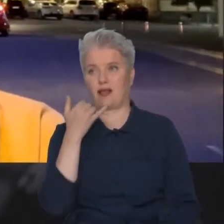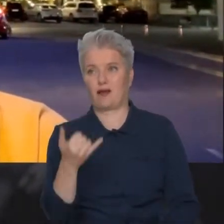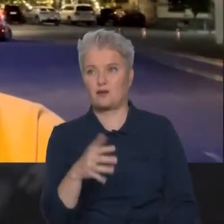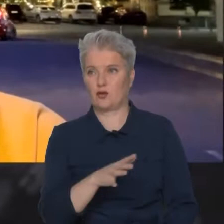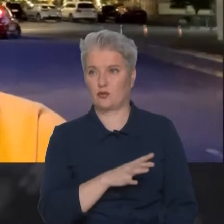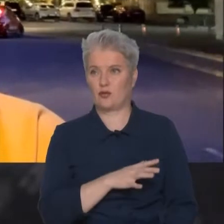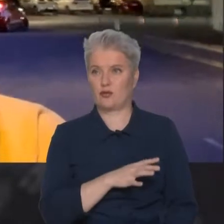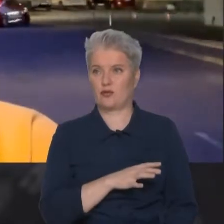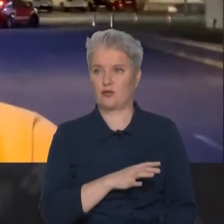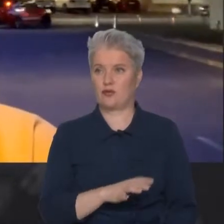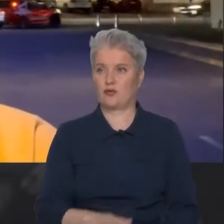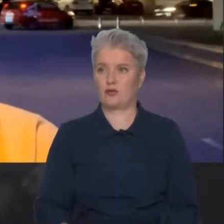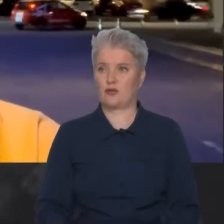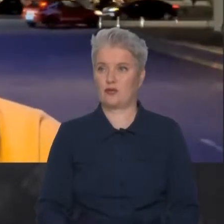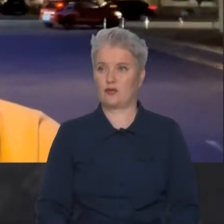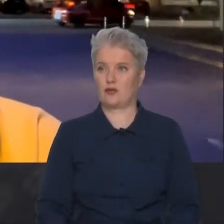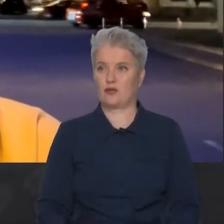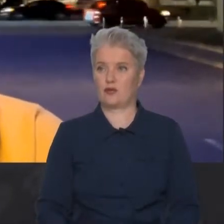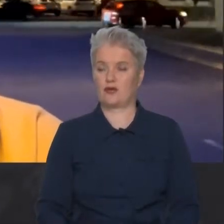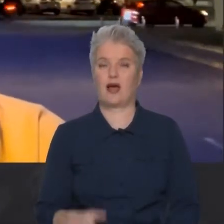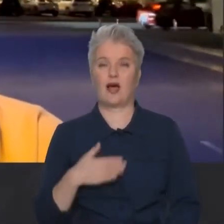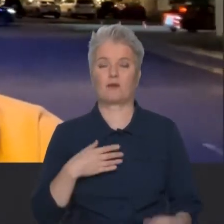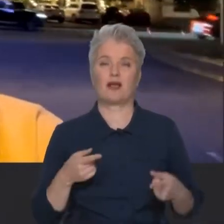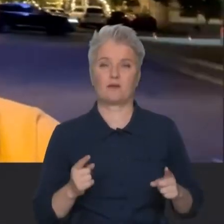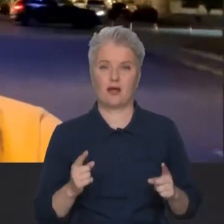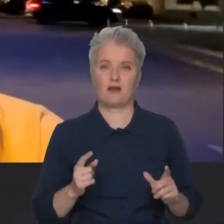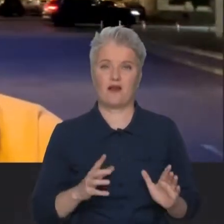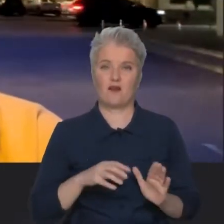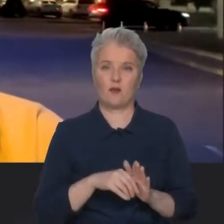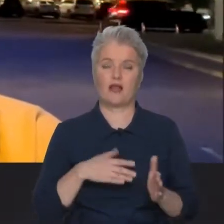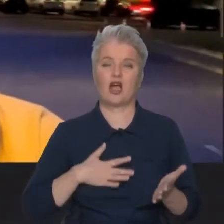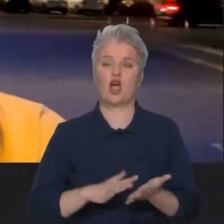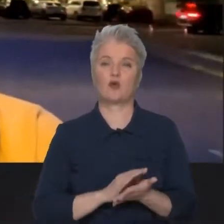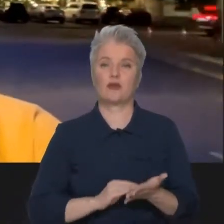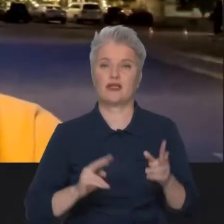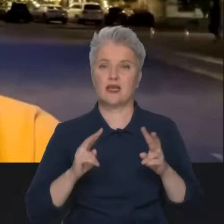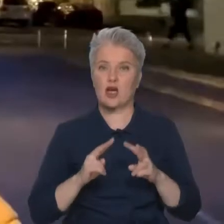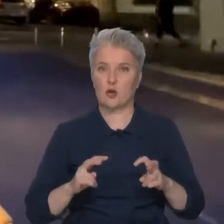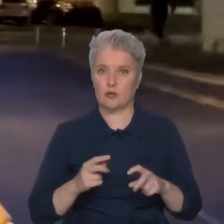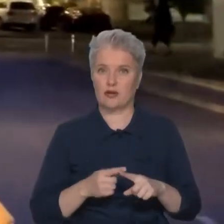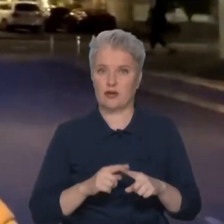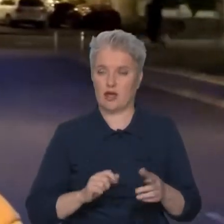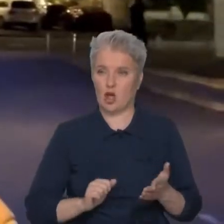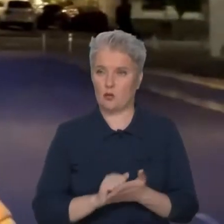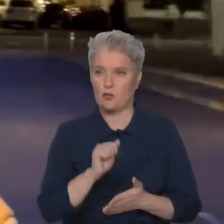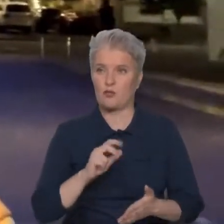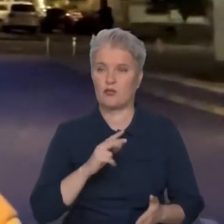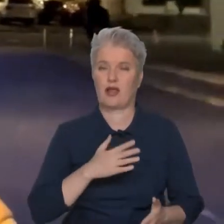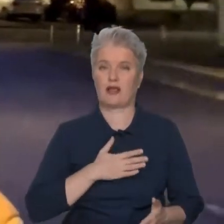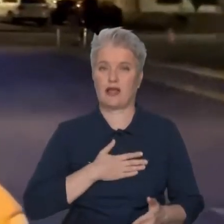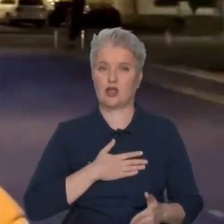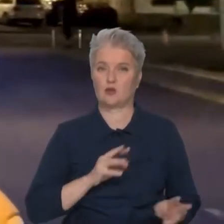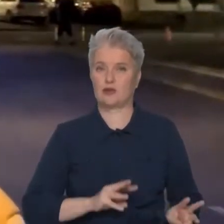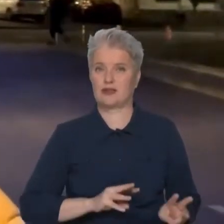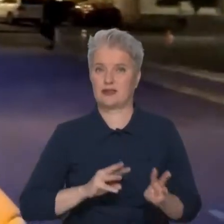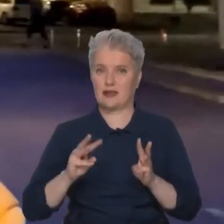розмови були з ними? Ну, ми, насправді, в межах наших журналістських розслідувань, які ми публікуємо на нашому сайті «Слідство